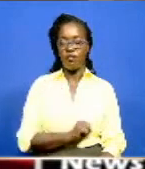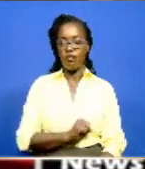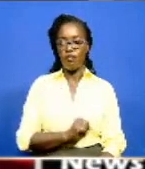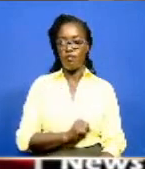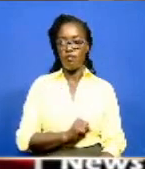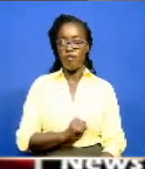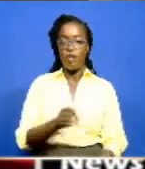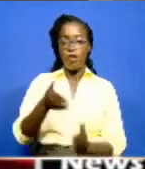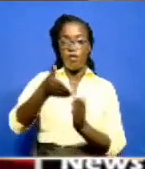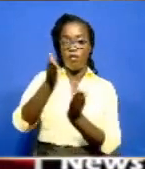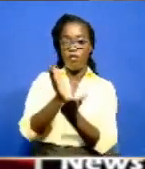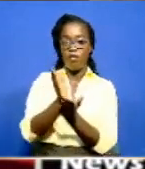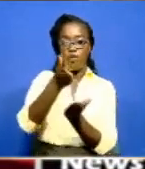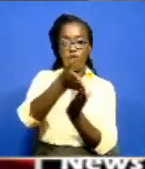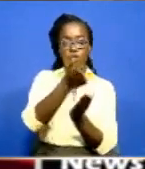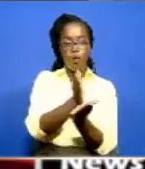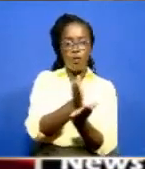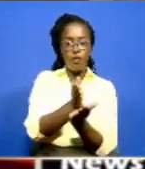ya papai